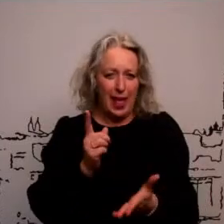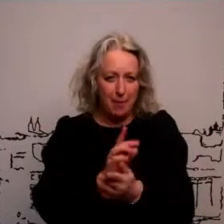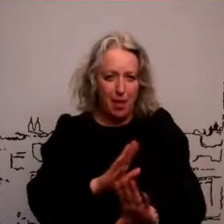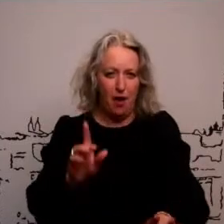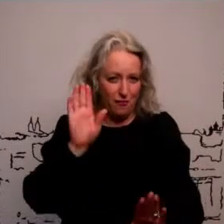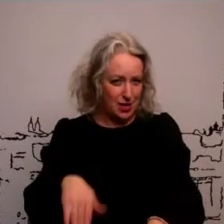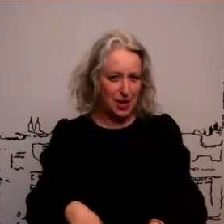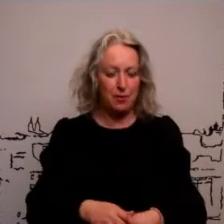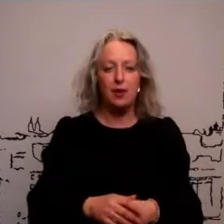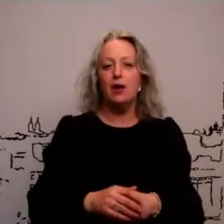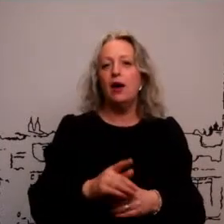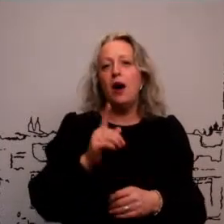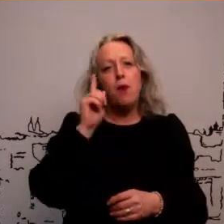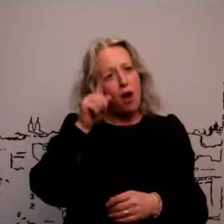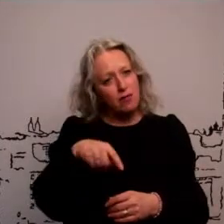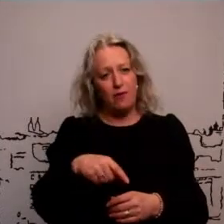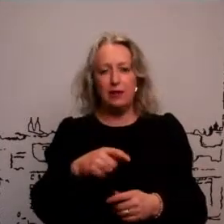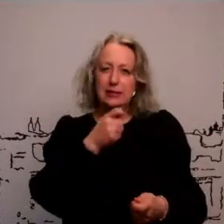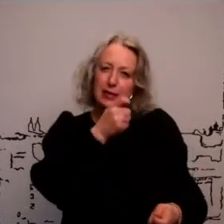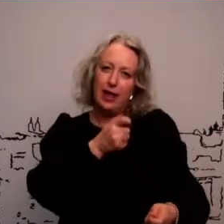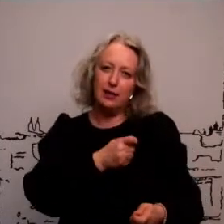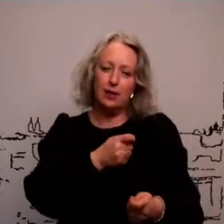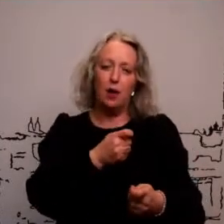näitab sellise hea tööandja